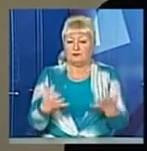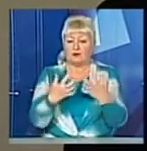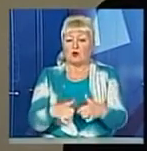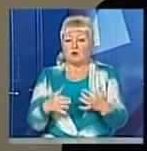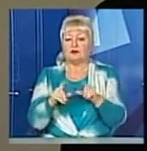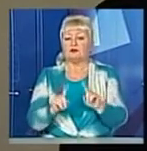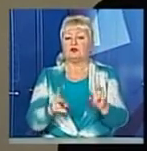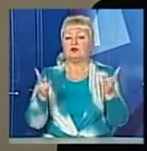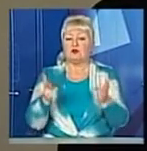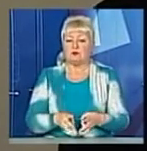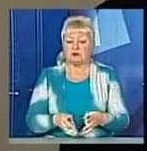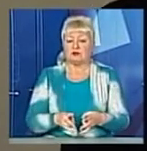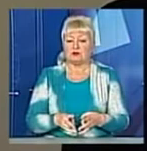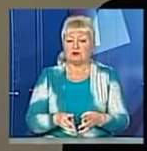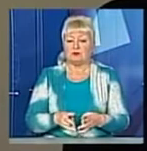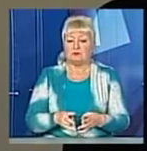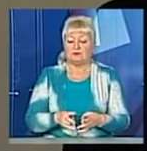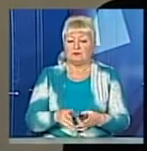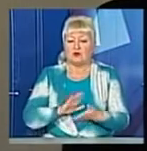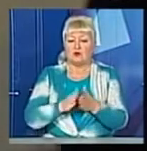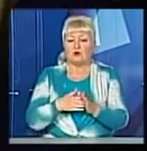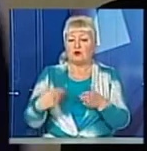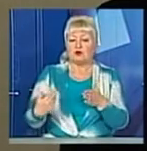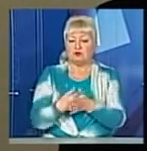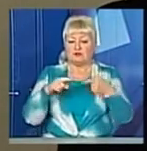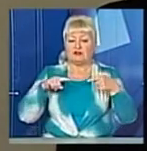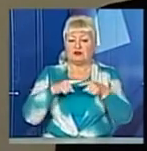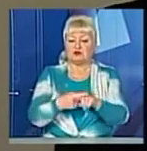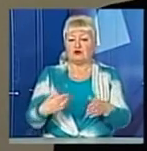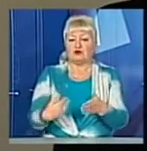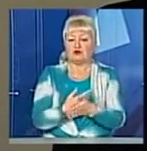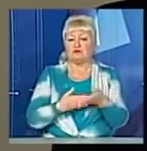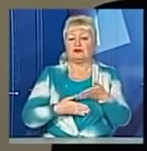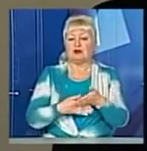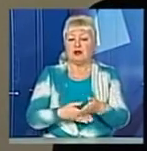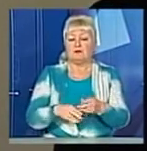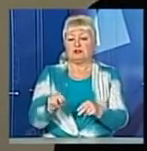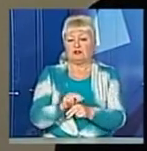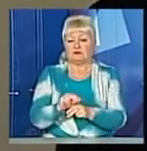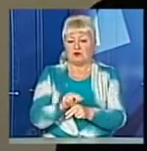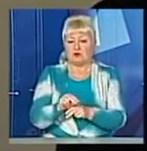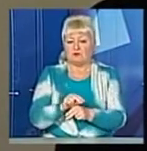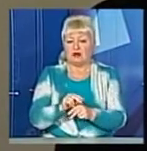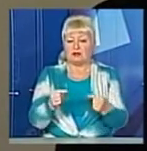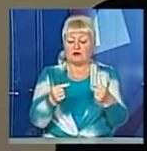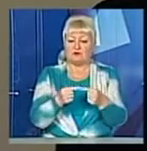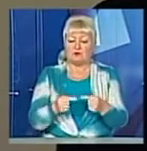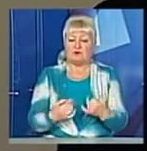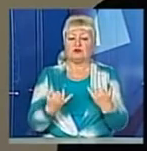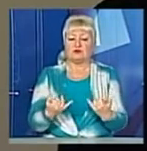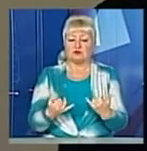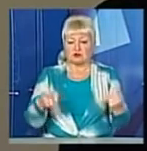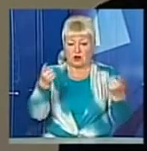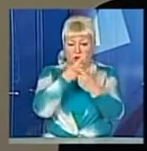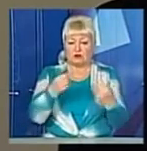яке необхідне вже, скажімо, з вимогою новітніх технологій і новітніх методів лікування. Відповідно, ми сьогодні